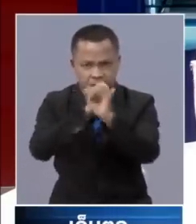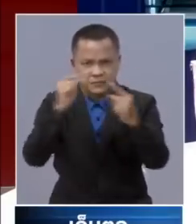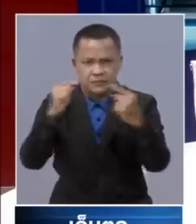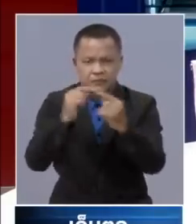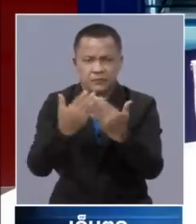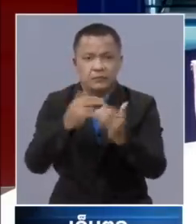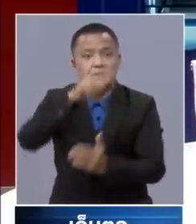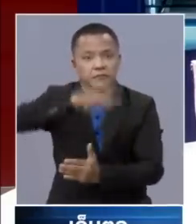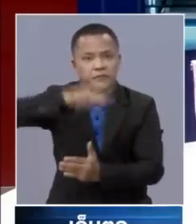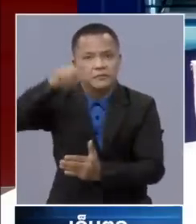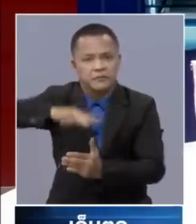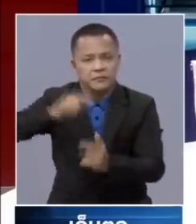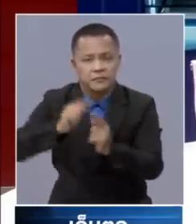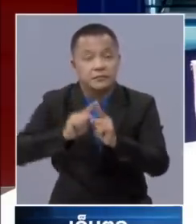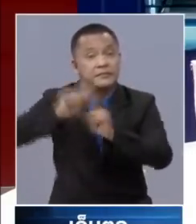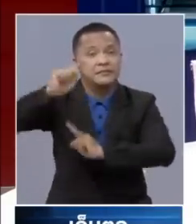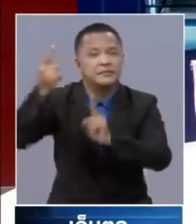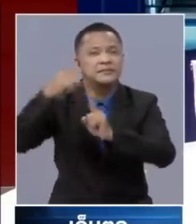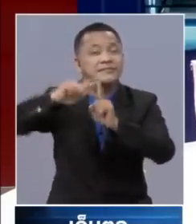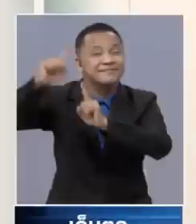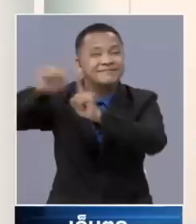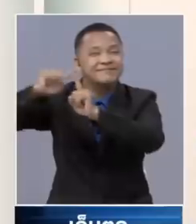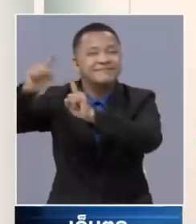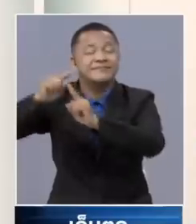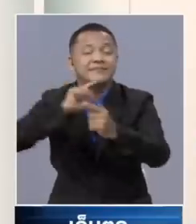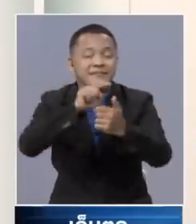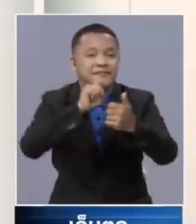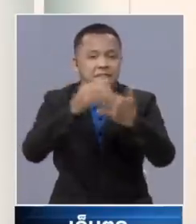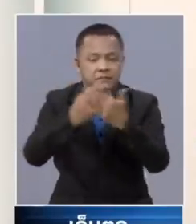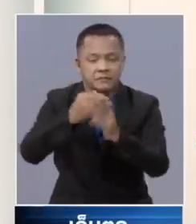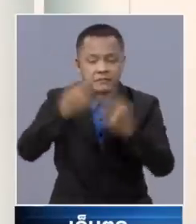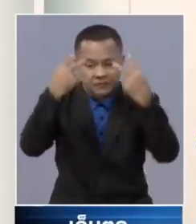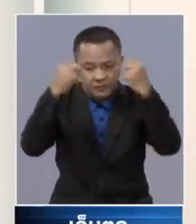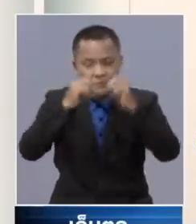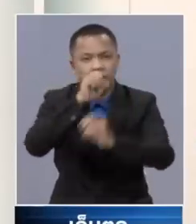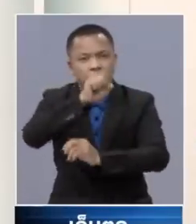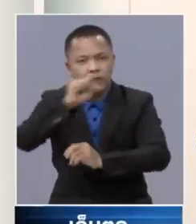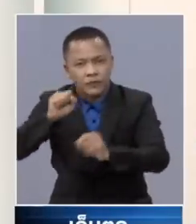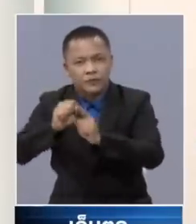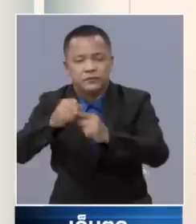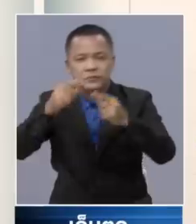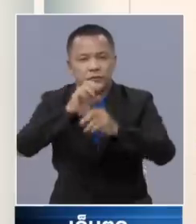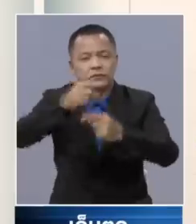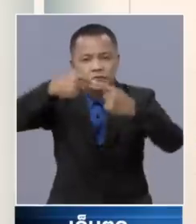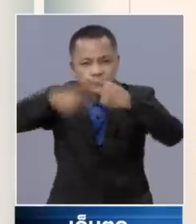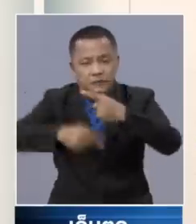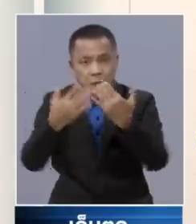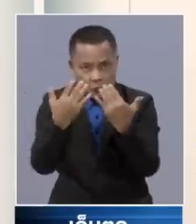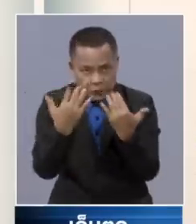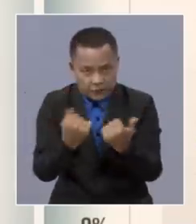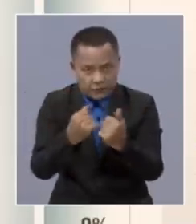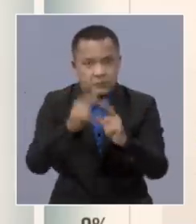ากที่เพื่อไทยเขานำที่1มาในทุกคำถามแคนดิเดตสสเขตสสบัญชีรายชื่อแต่รอบ